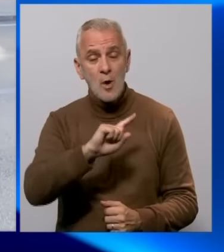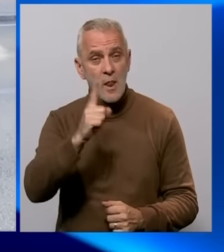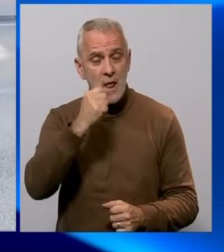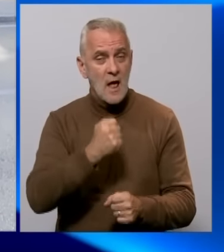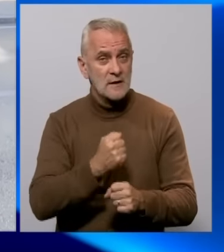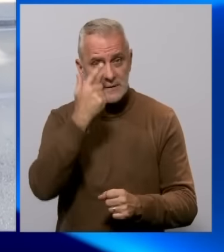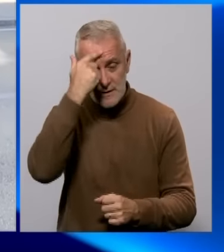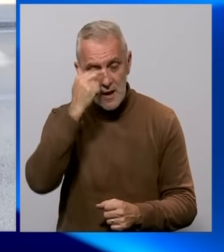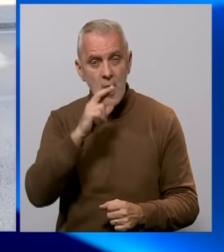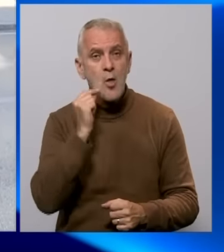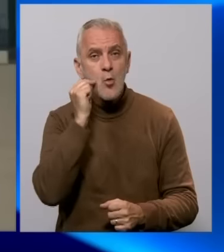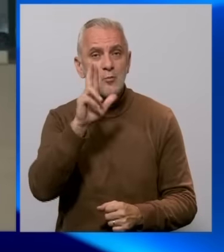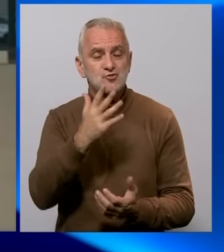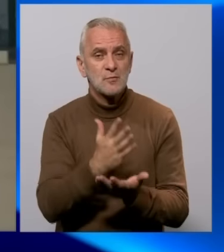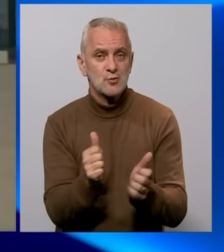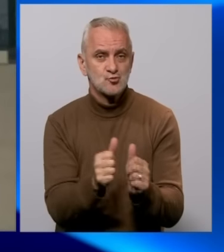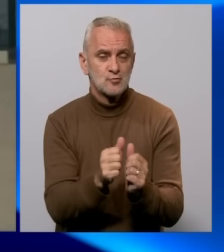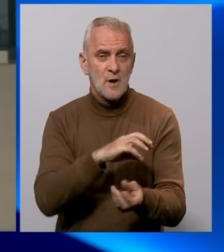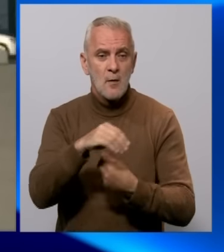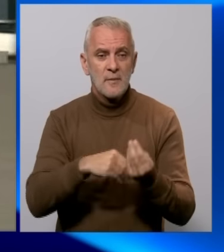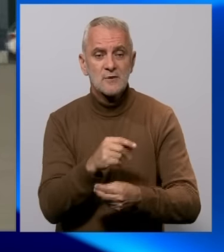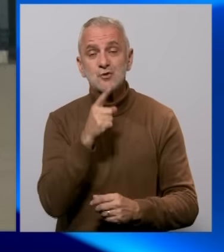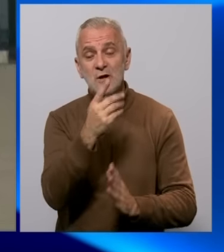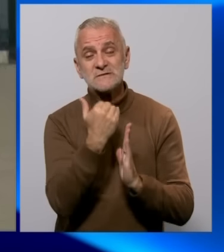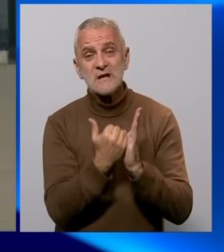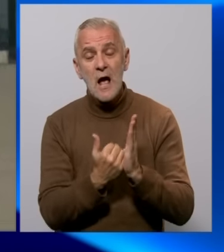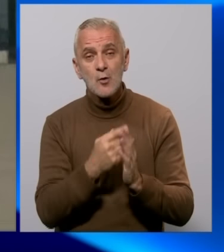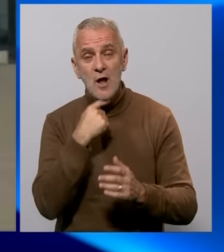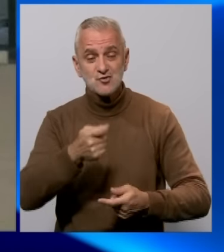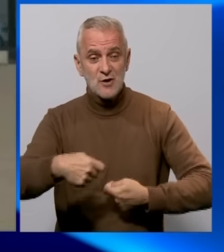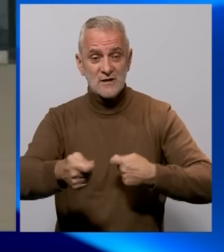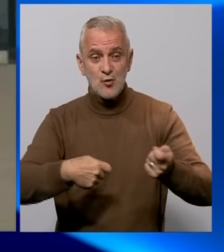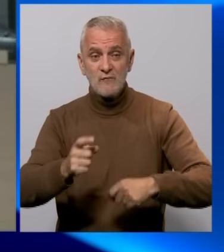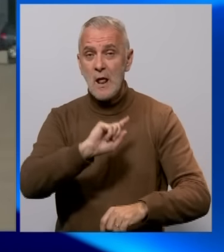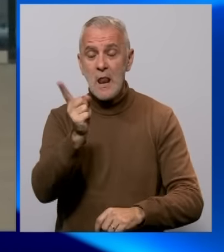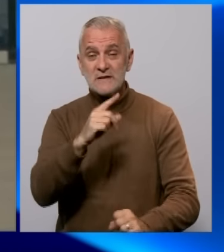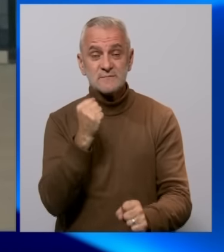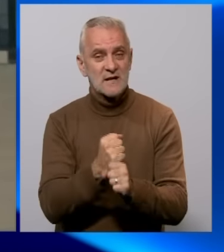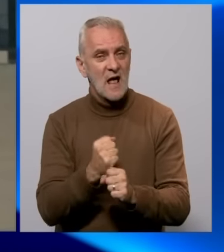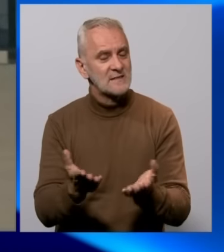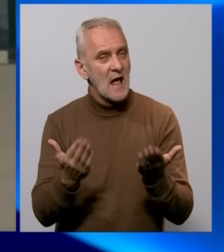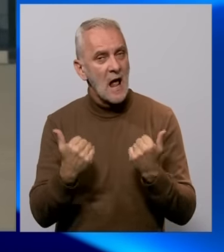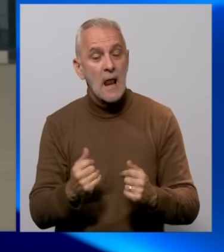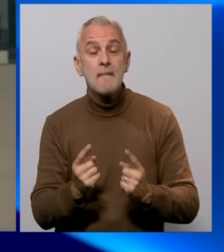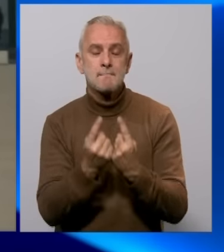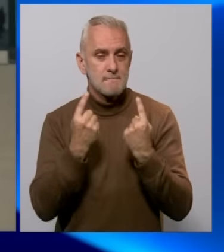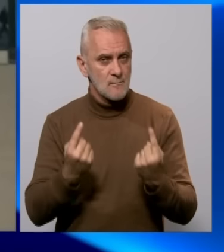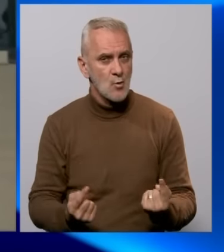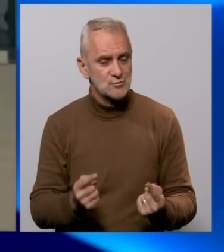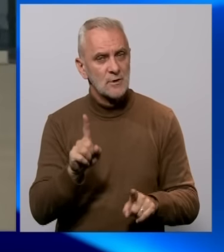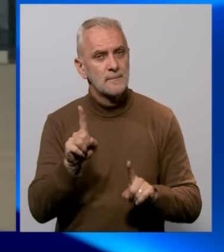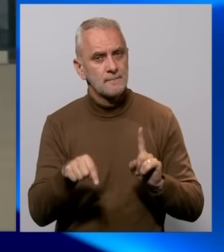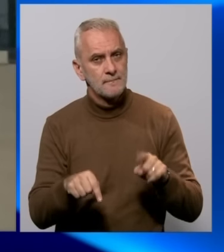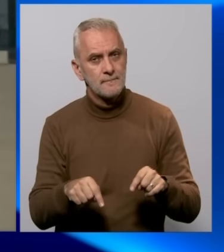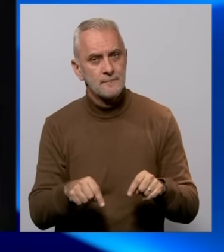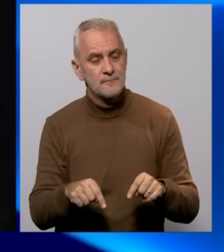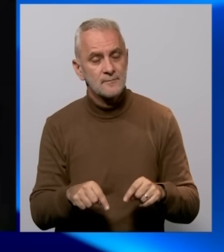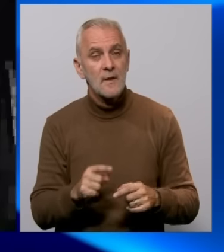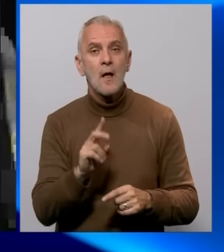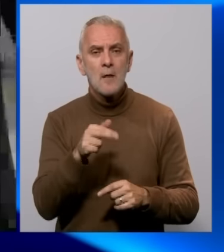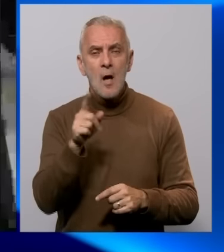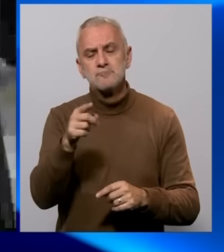ljudi mogli biti sa svojim porodicama. Ovaj zakon predviđa da trgovine ne smiju raditi, međutim postoje i određeni